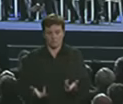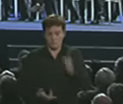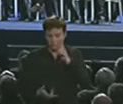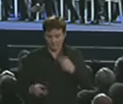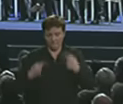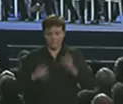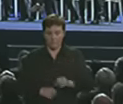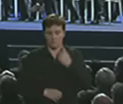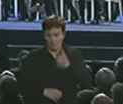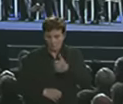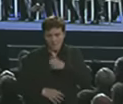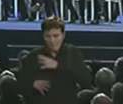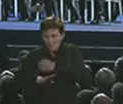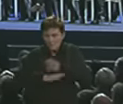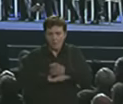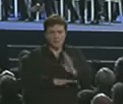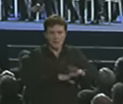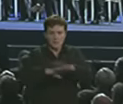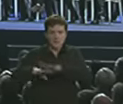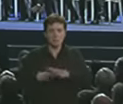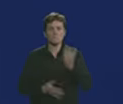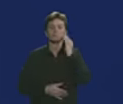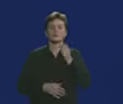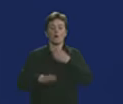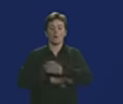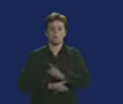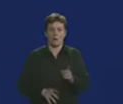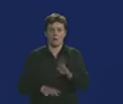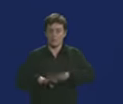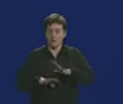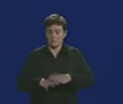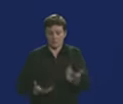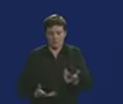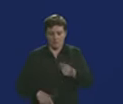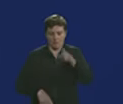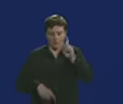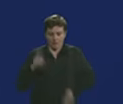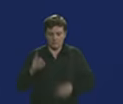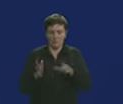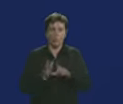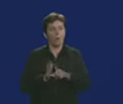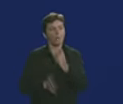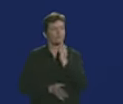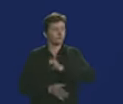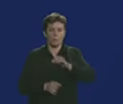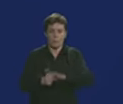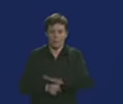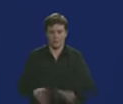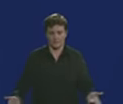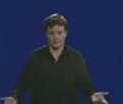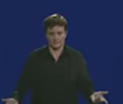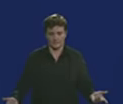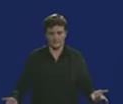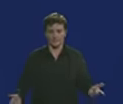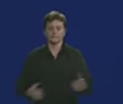qu'eux vont dans des quartiers où s'il n'y allait pas, ces quartiers seraient interdits à la loi de la République. Il y a eu